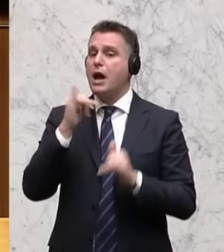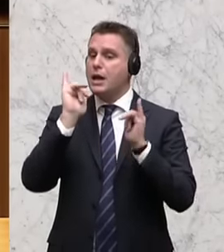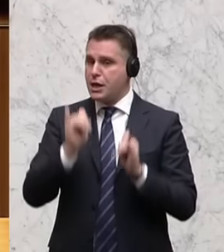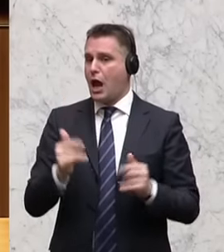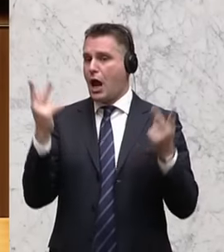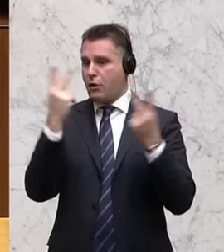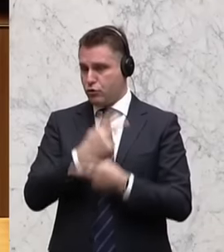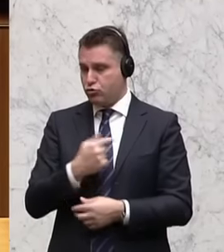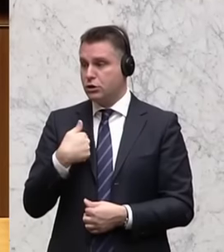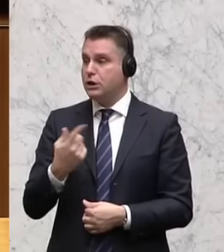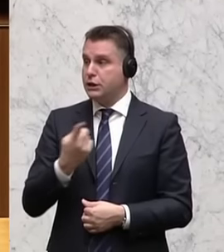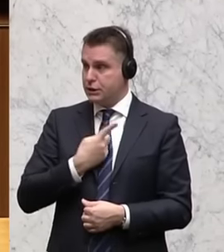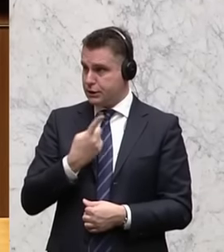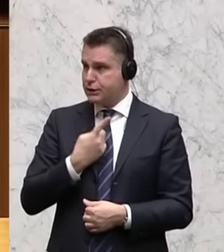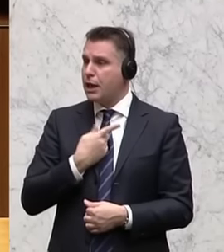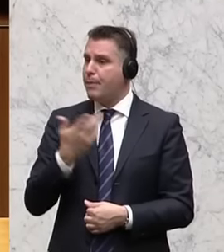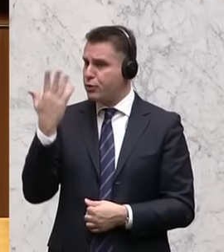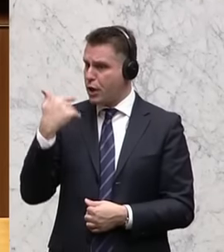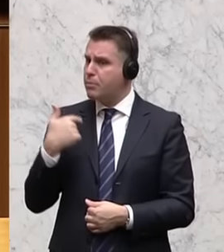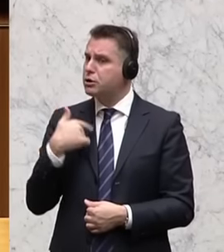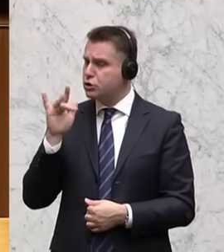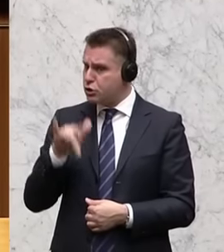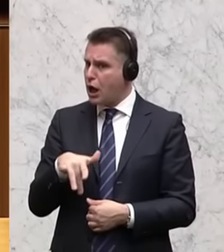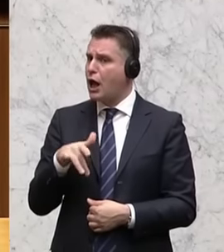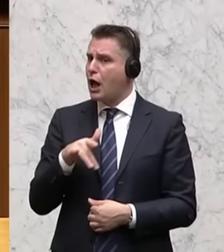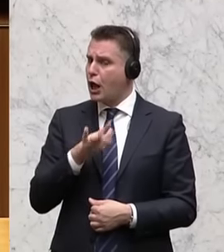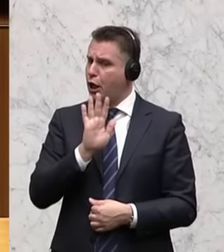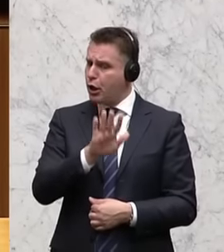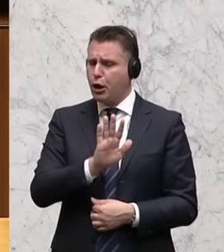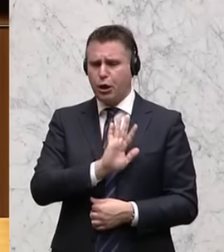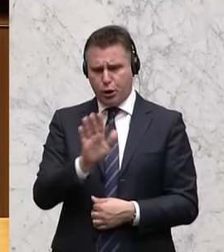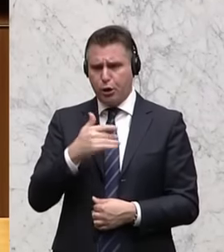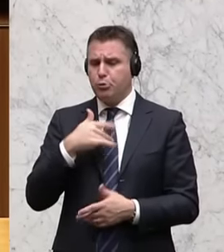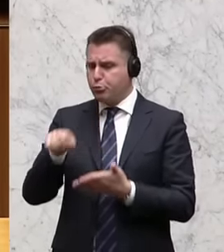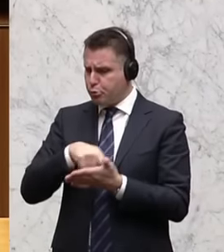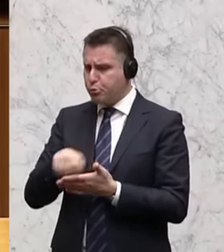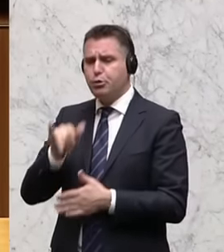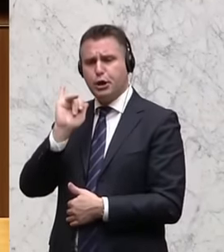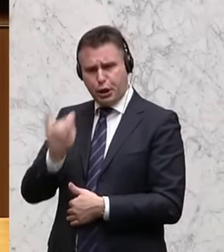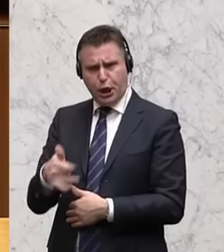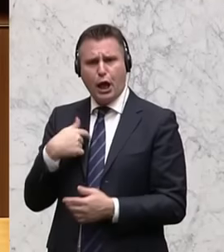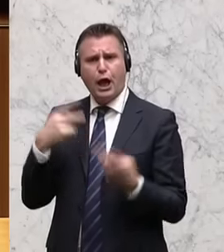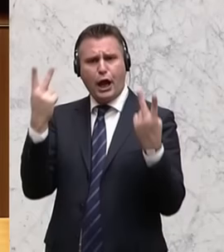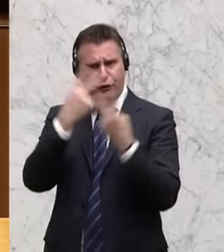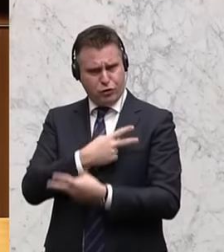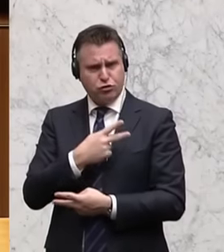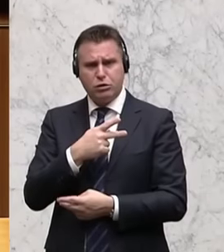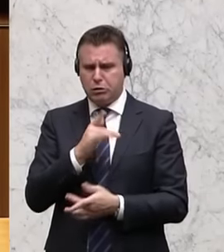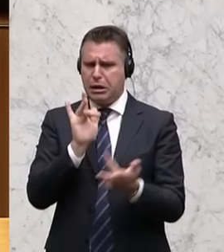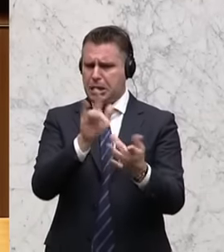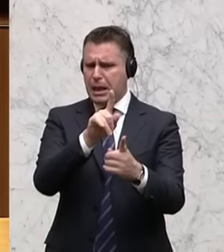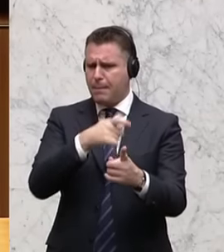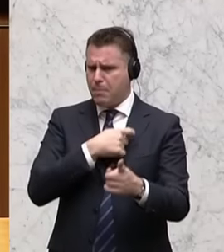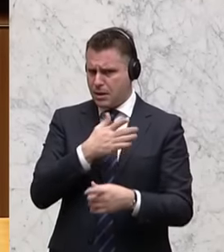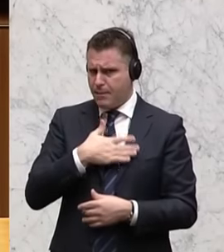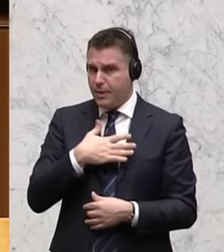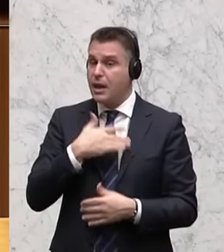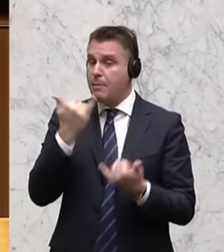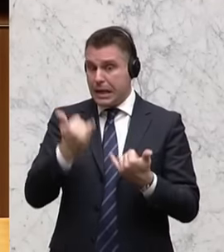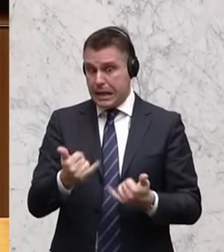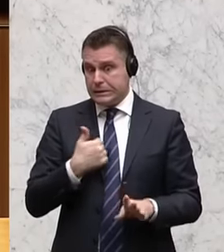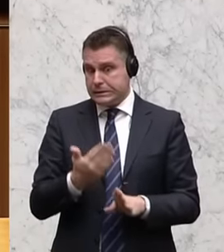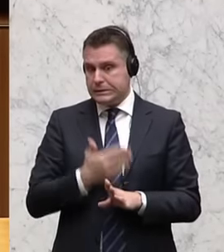ich war einer derjenigen, gebe ich zu, die damals gegen die Parteilinie mit pro gestimmt haben. Das war im Nachhinein allerdings, muss ich